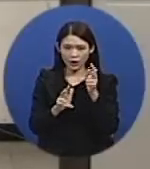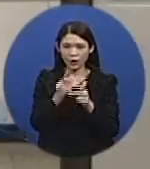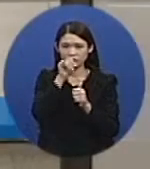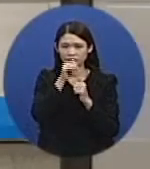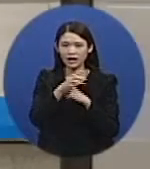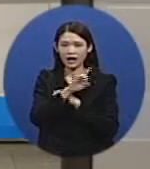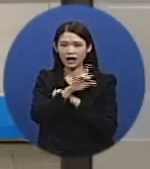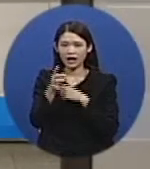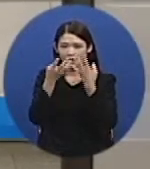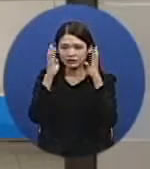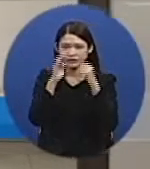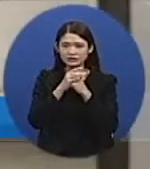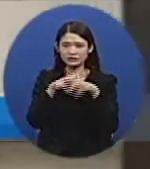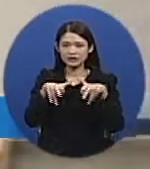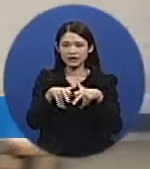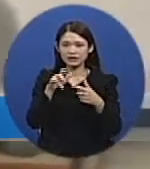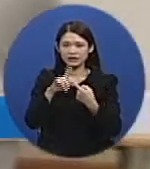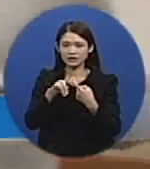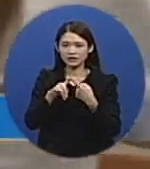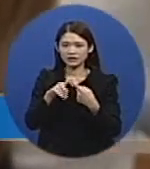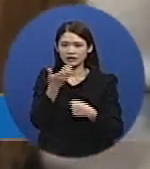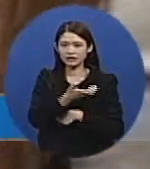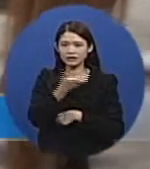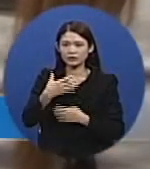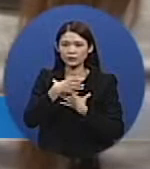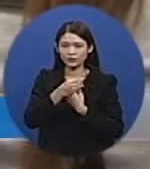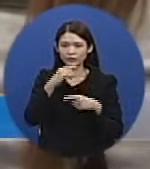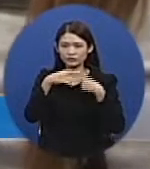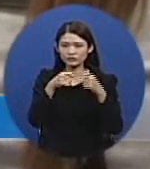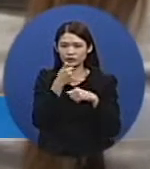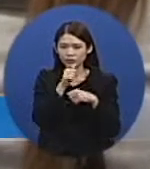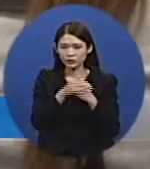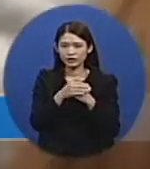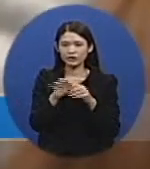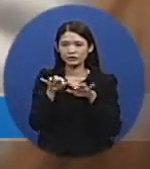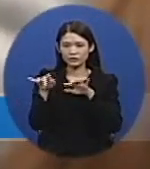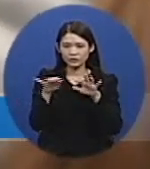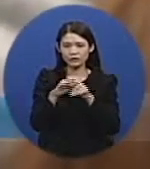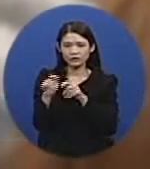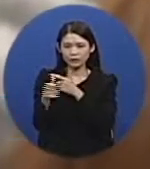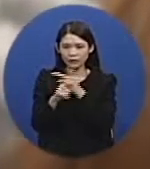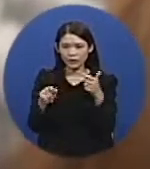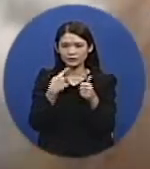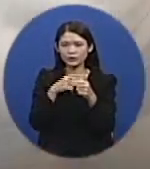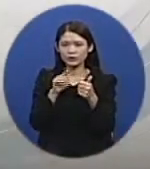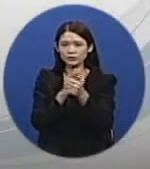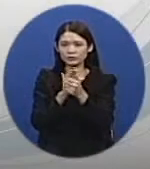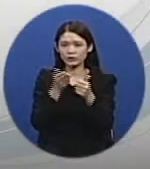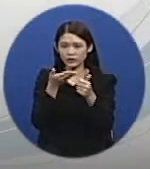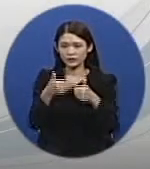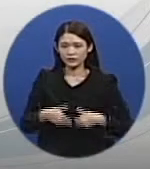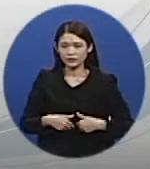각 대학에서는 장애대학생에게 이동 편의와 소화통역, 속기 등 각종 교육 지원을 해야 합니다.